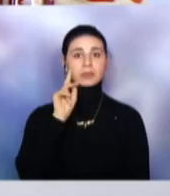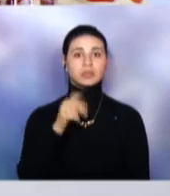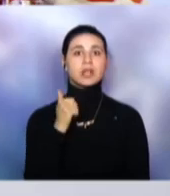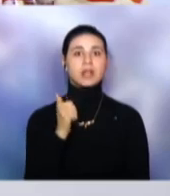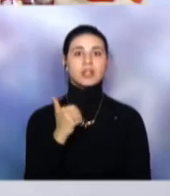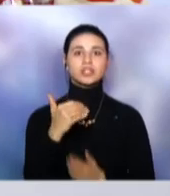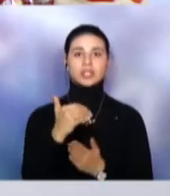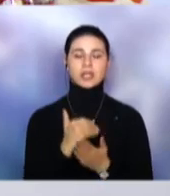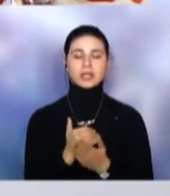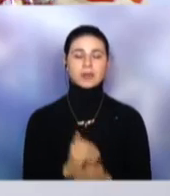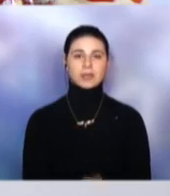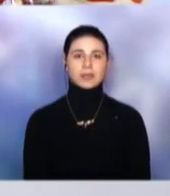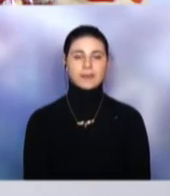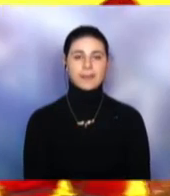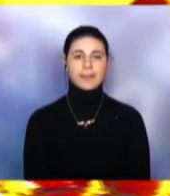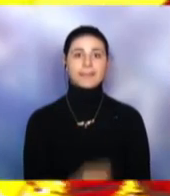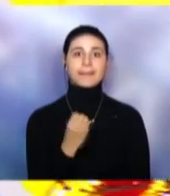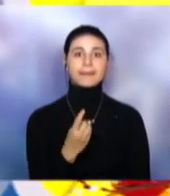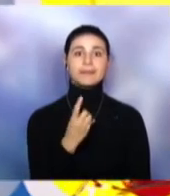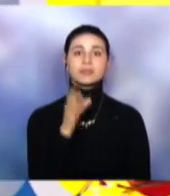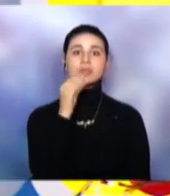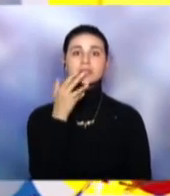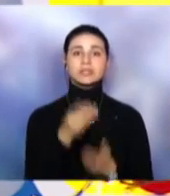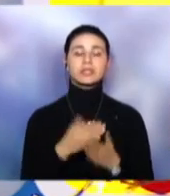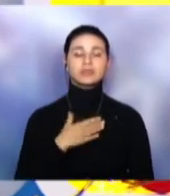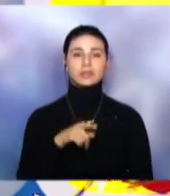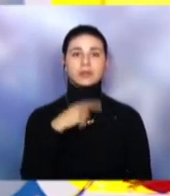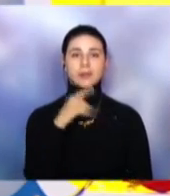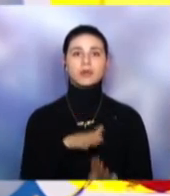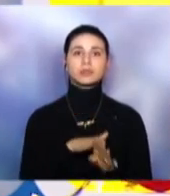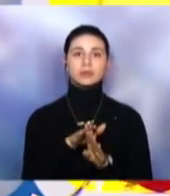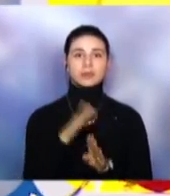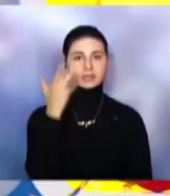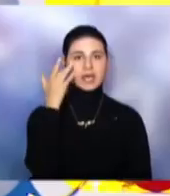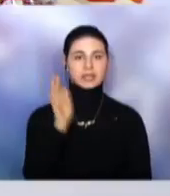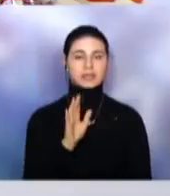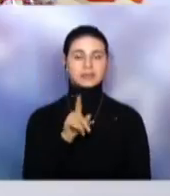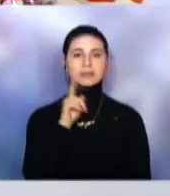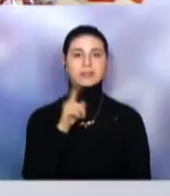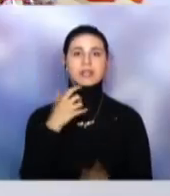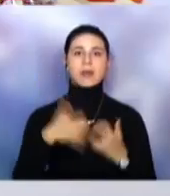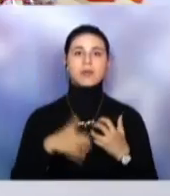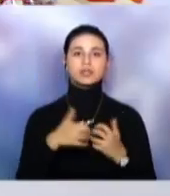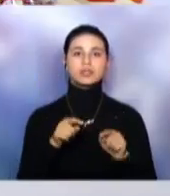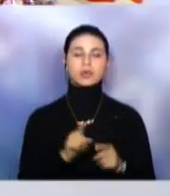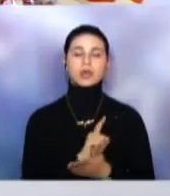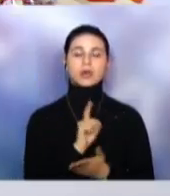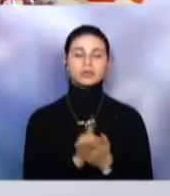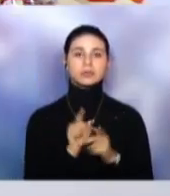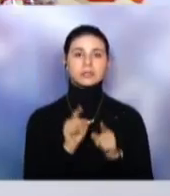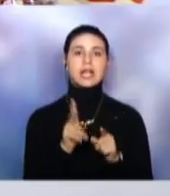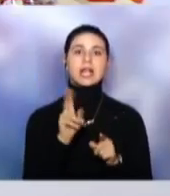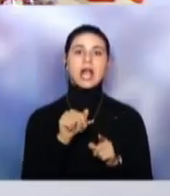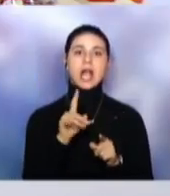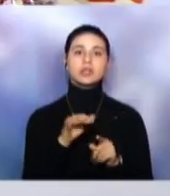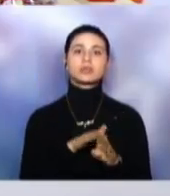კარგი შედეგები. და კიდევ ერთი, როდესაც ჩვენ ლაპარაკობთ შევსებაზე, არ დაგავიწყდეთ წვანე ბოსტნეულის როლი. ის არამარტო